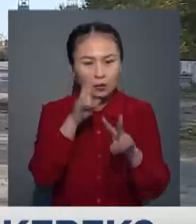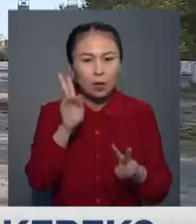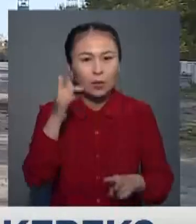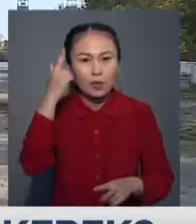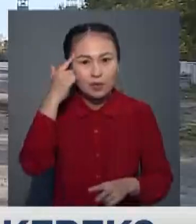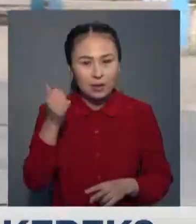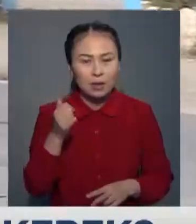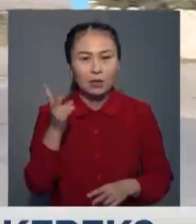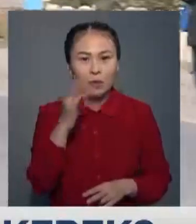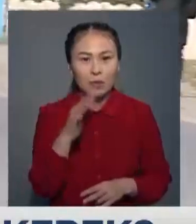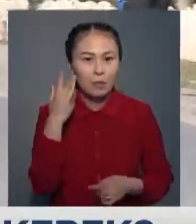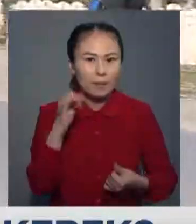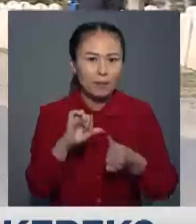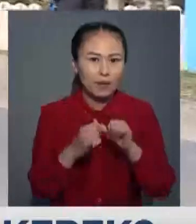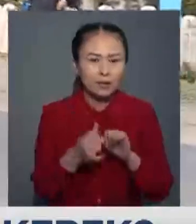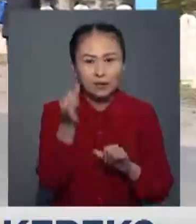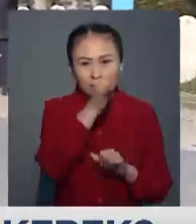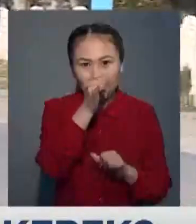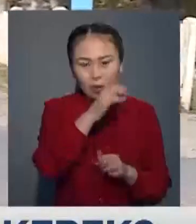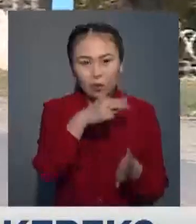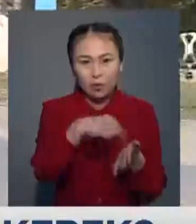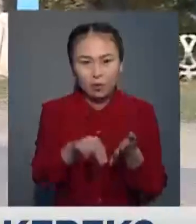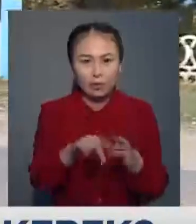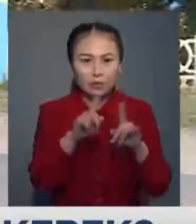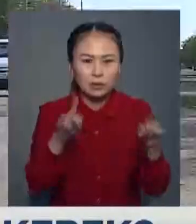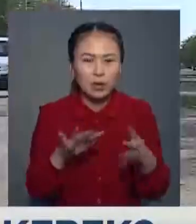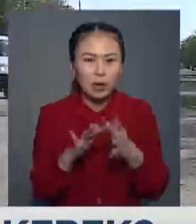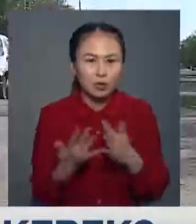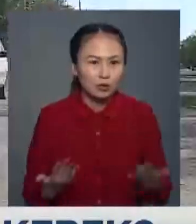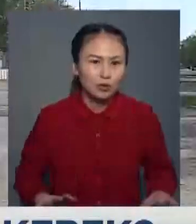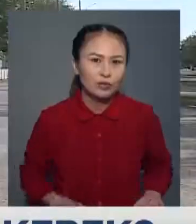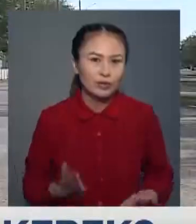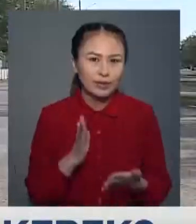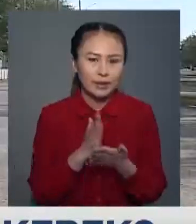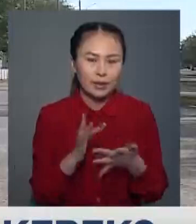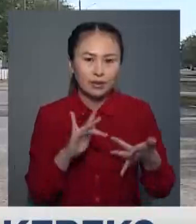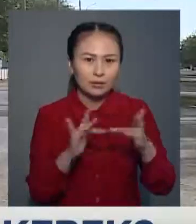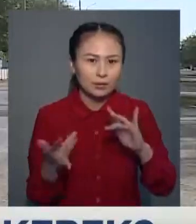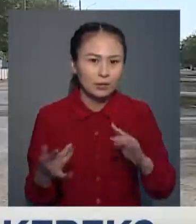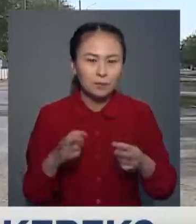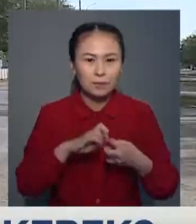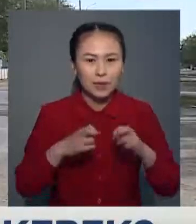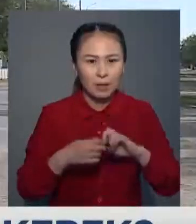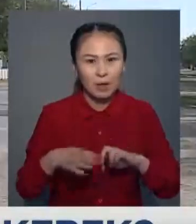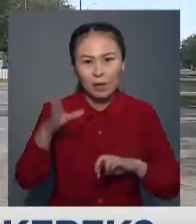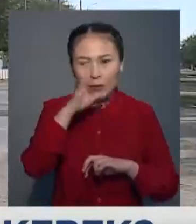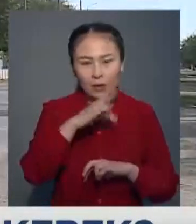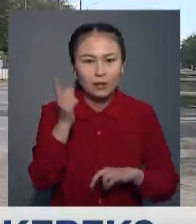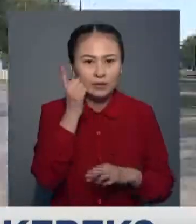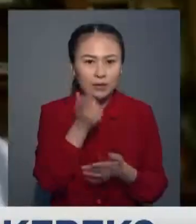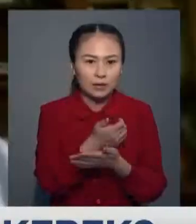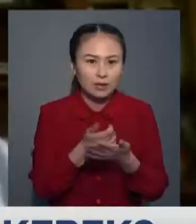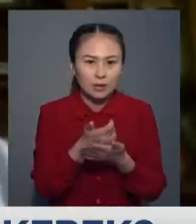білетін, бірақ соған үнемі қолы жетпей жүретін адамдар ауылдарда тұрады. Олар үшін интернет түгілі мобильді байланыстың өзі